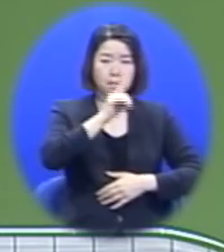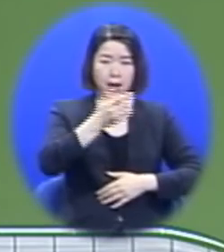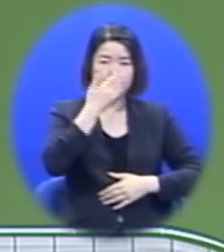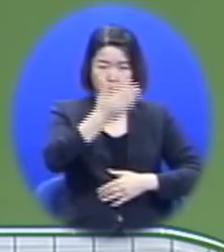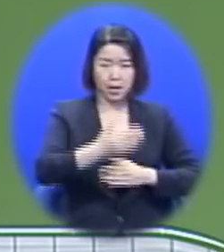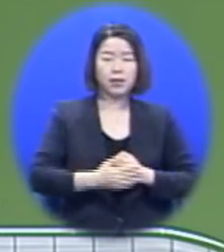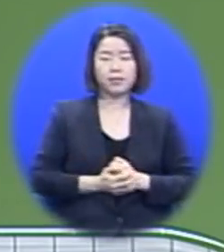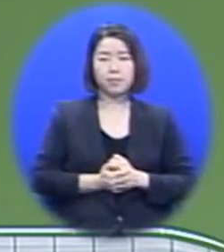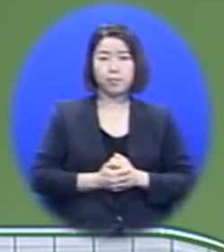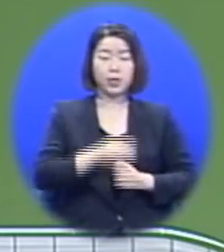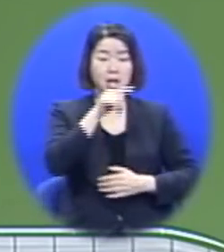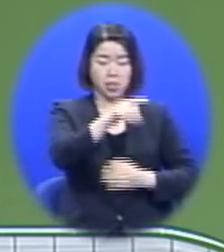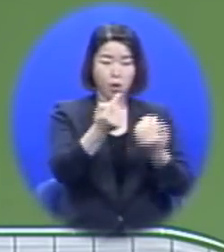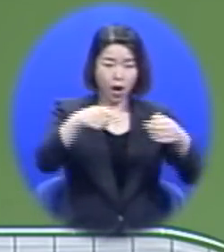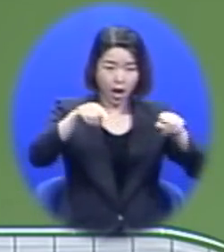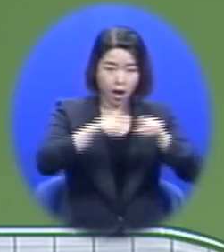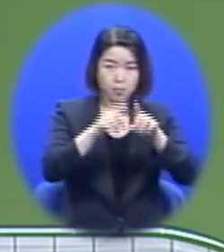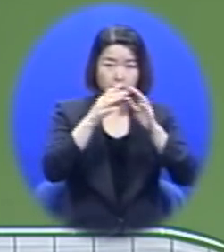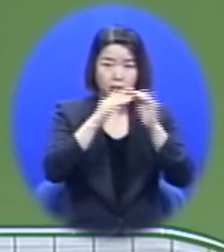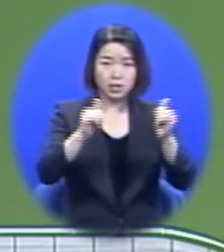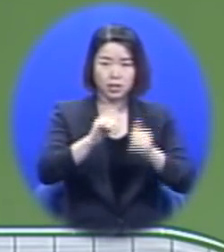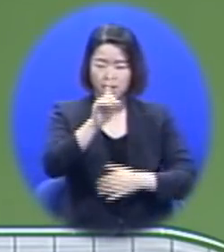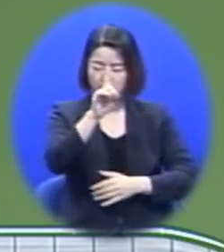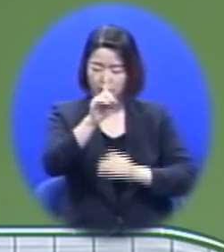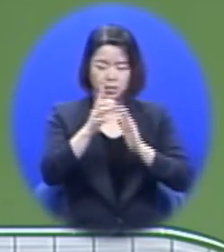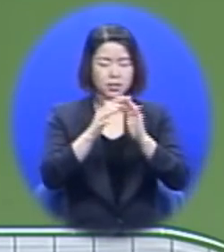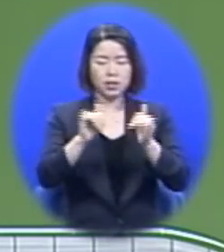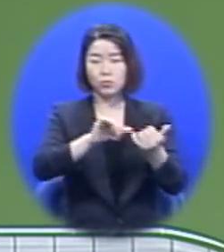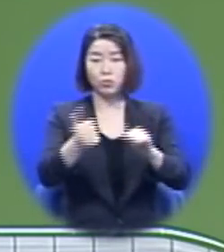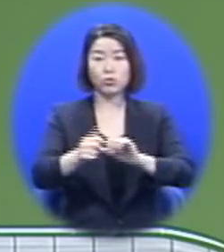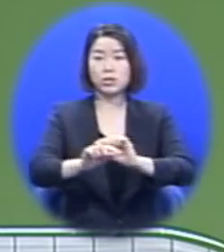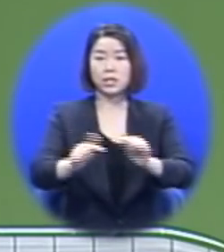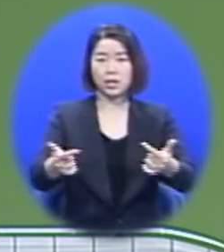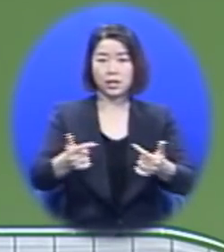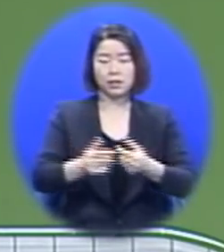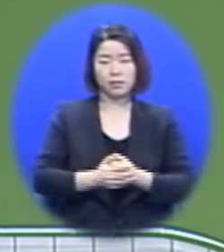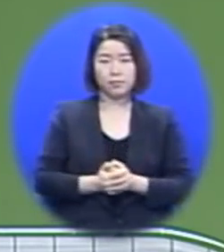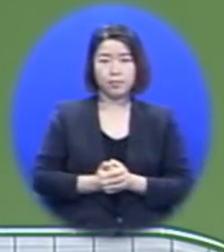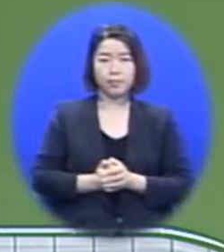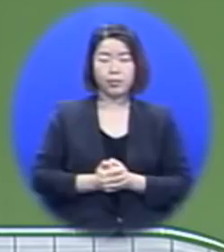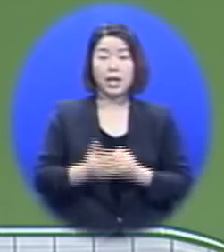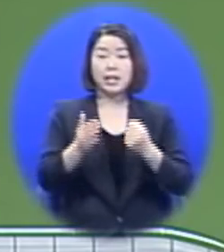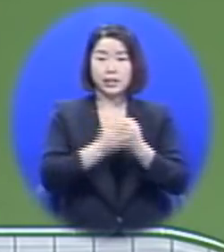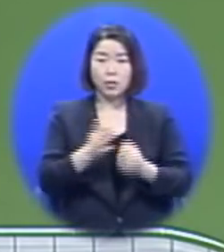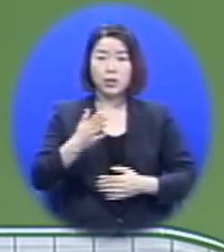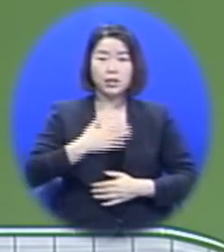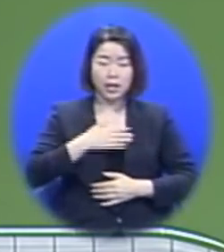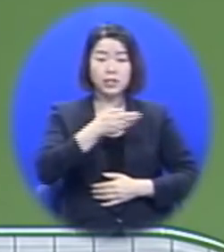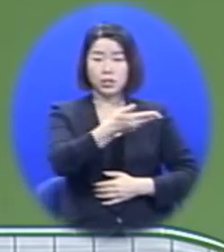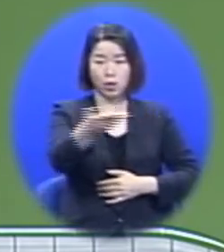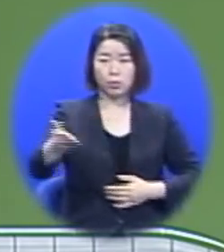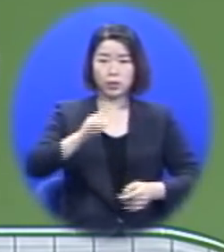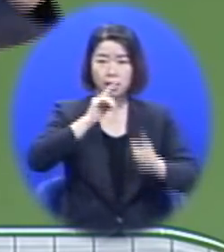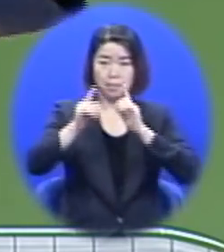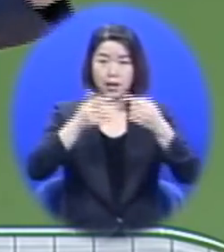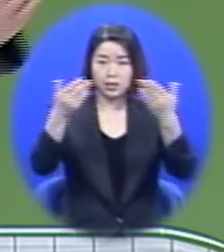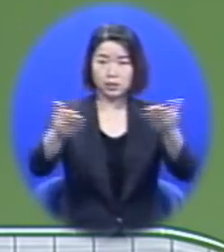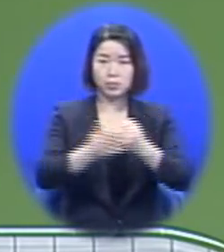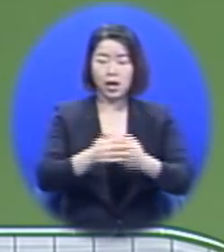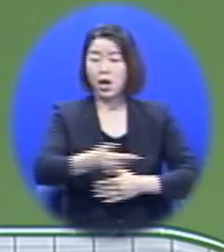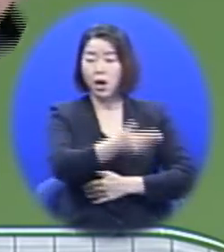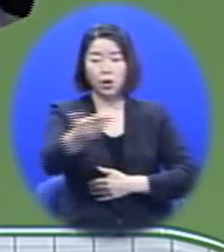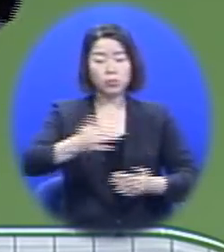너와 함께 하는 자는 한 사람도 죽지 않을 것이다. 그러므로 나는 여러분에게 말합니다. 여러분